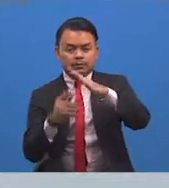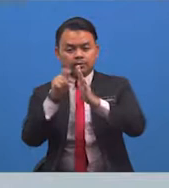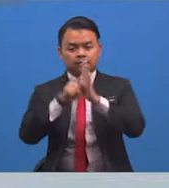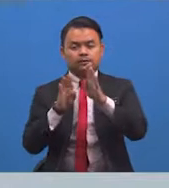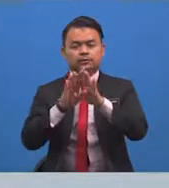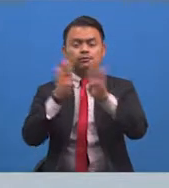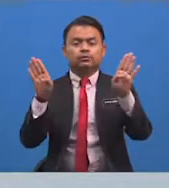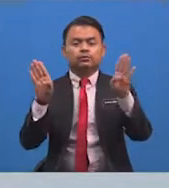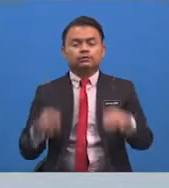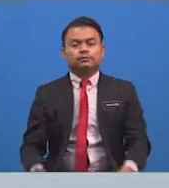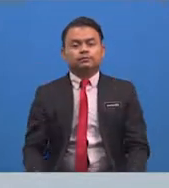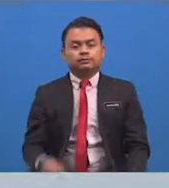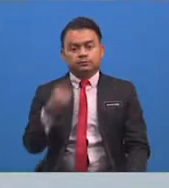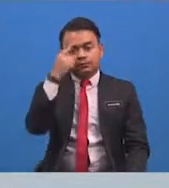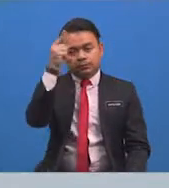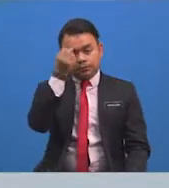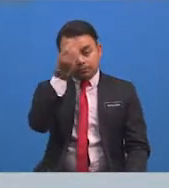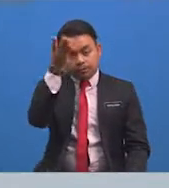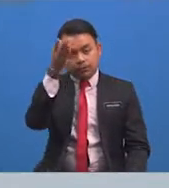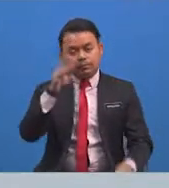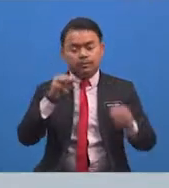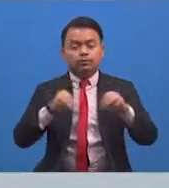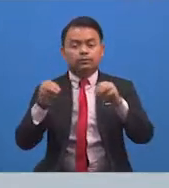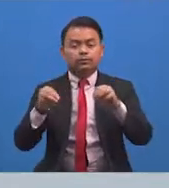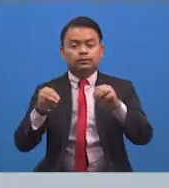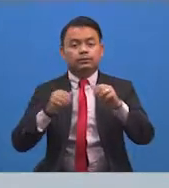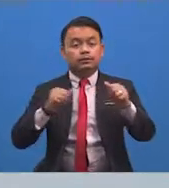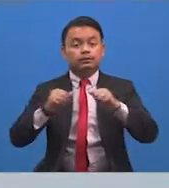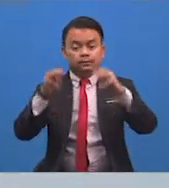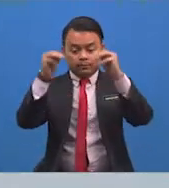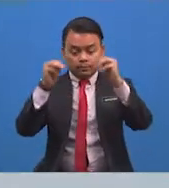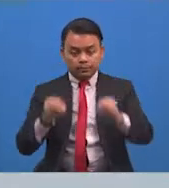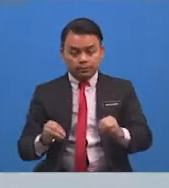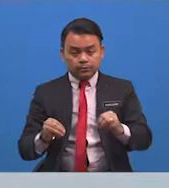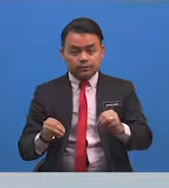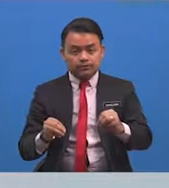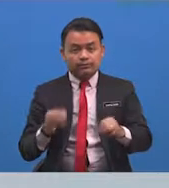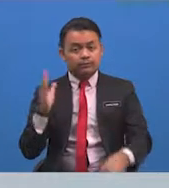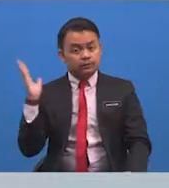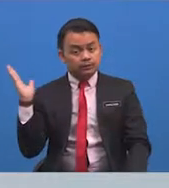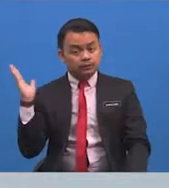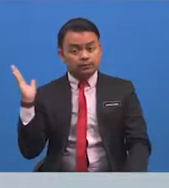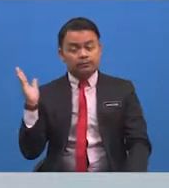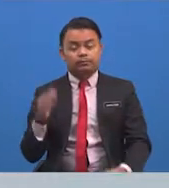Untuk pengetahuan murid-murid, aktiviti manusia seperti pembakaran terbuka